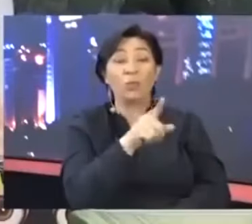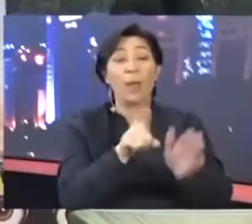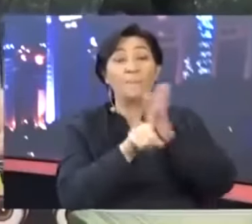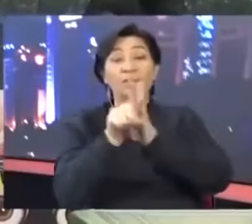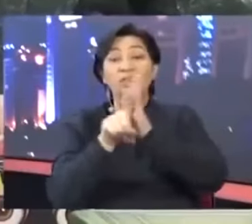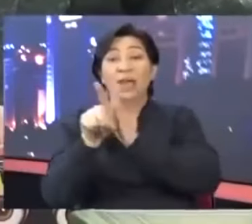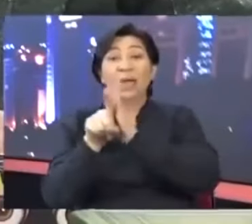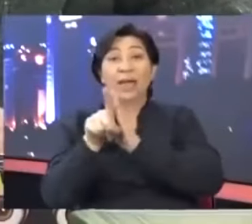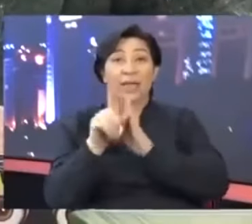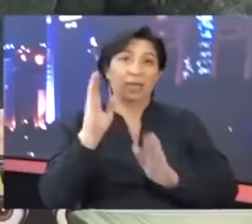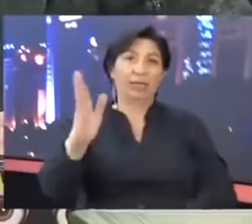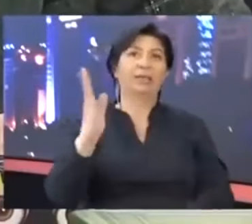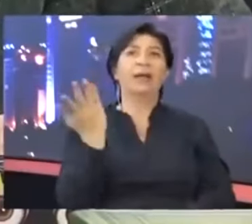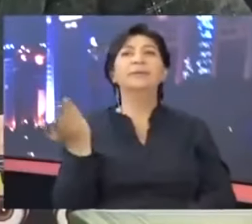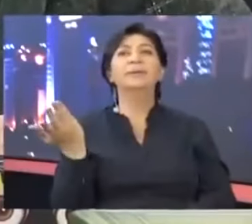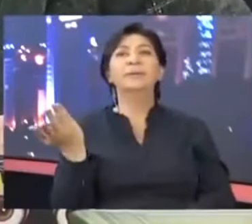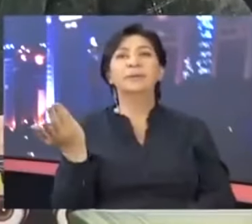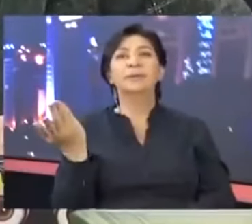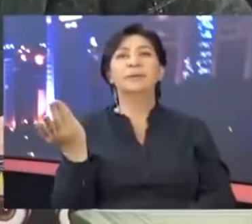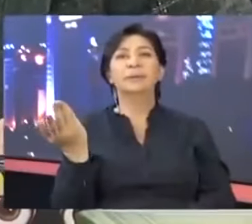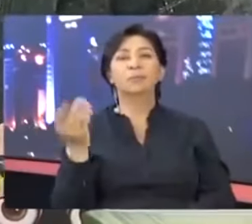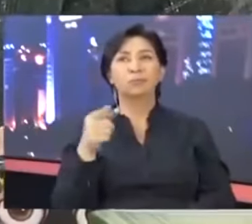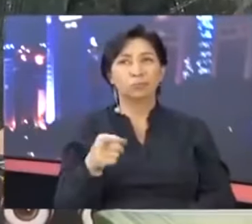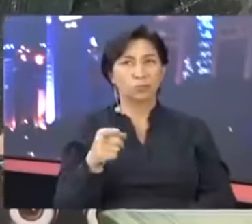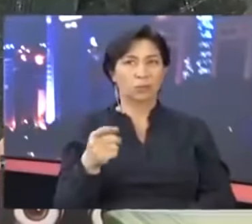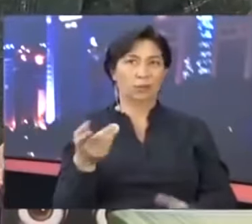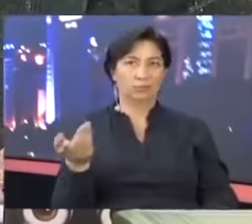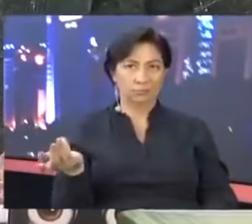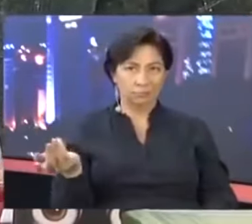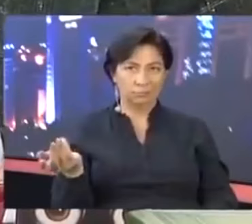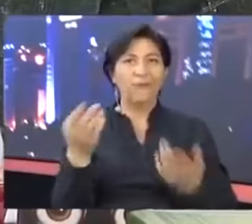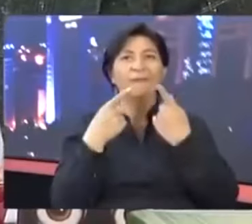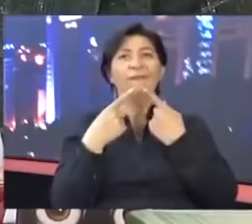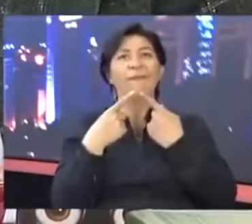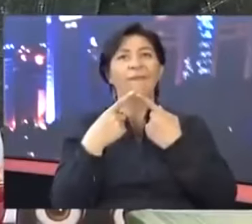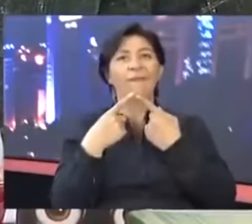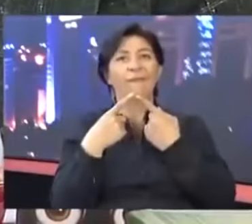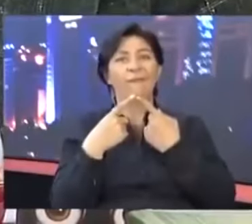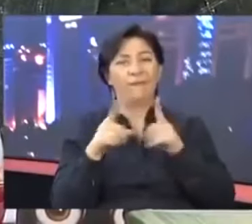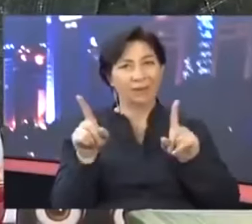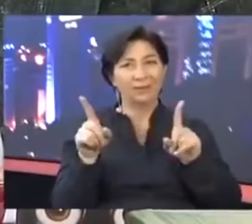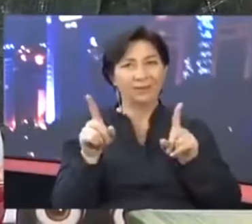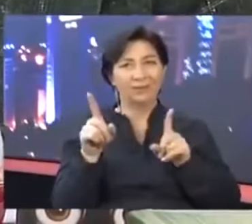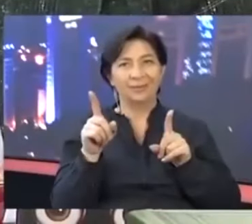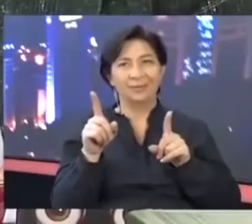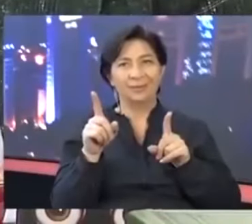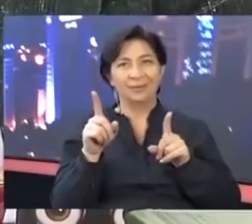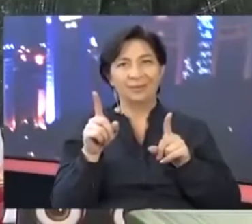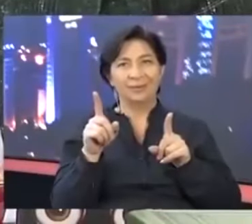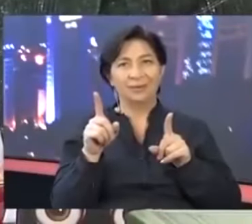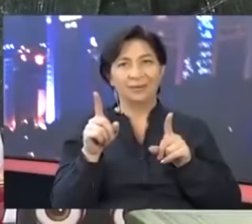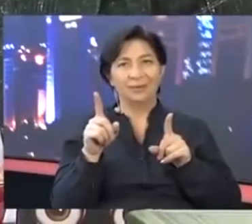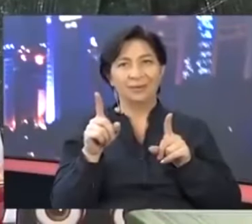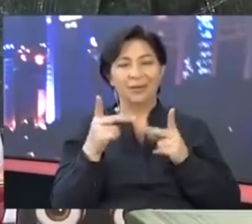başarıya ulaşan lardır yani burada tabii ki burada da farklı hemen